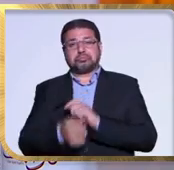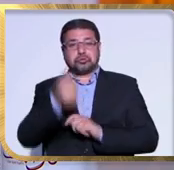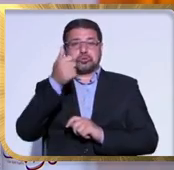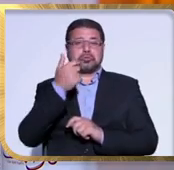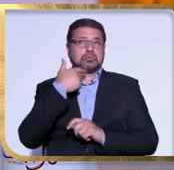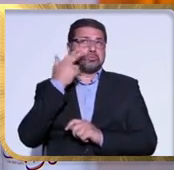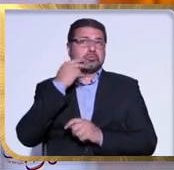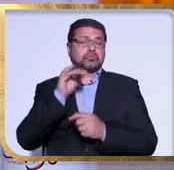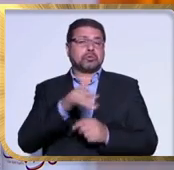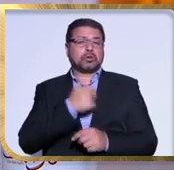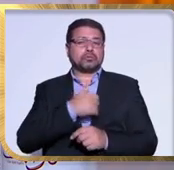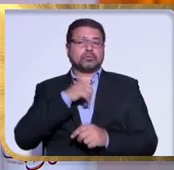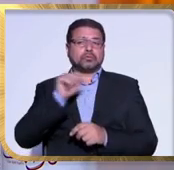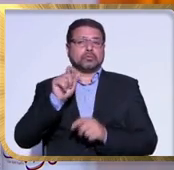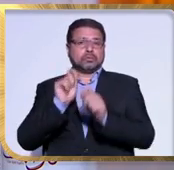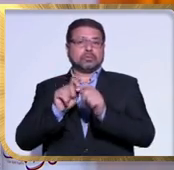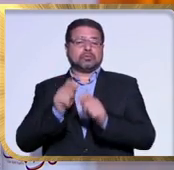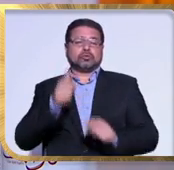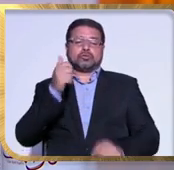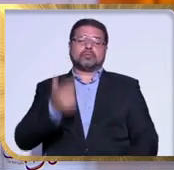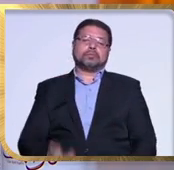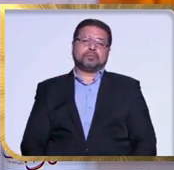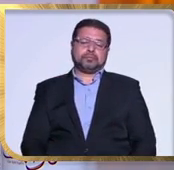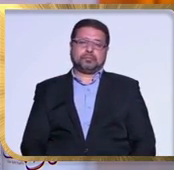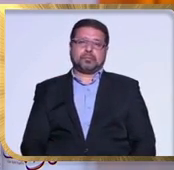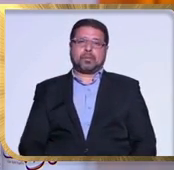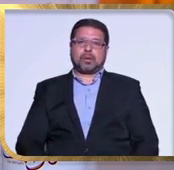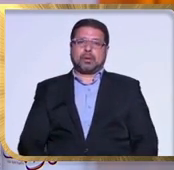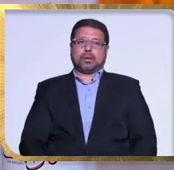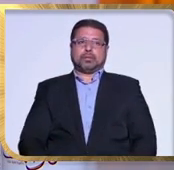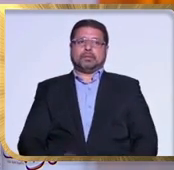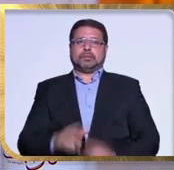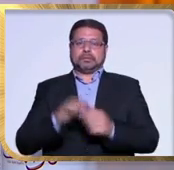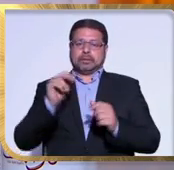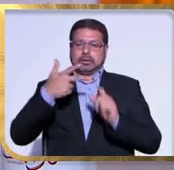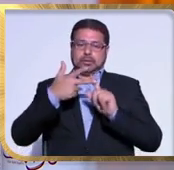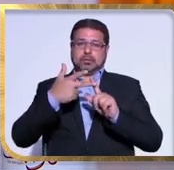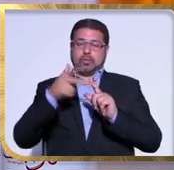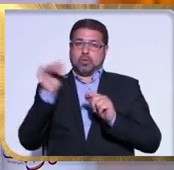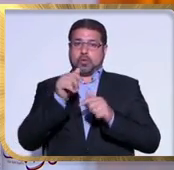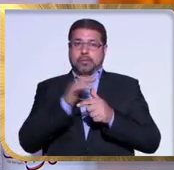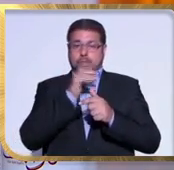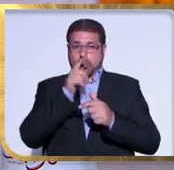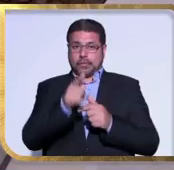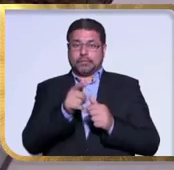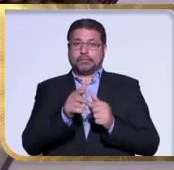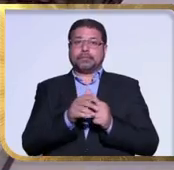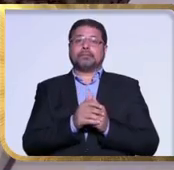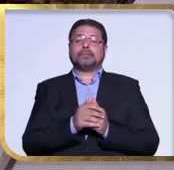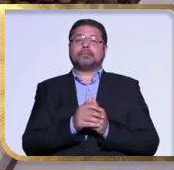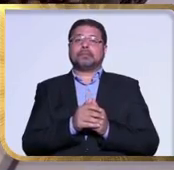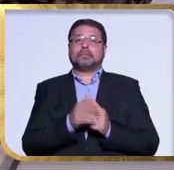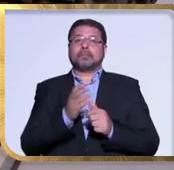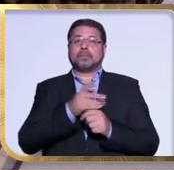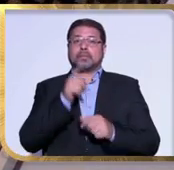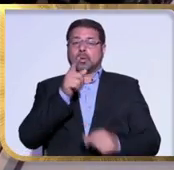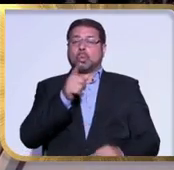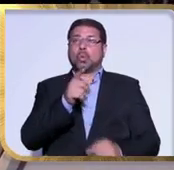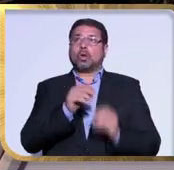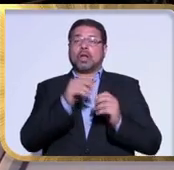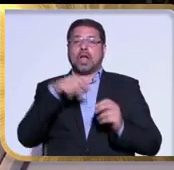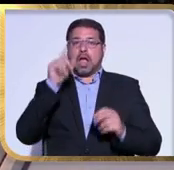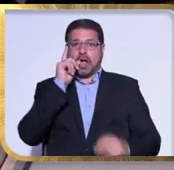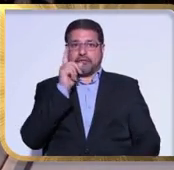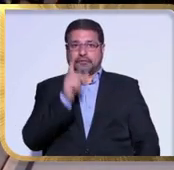للقبول في نفس من انصحه المساله الثالثه والمهمه ان حضرتك